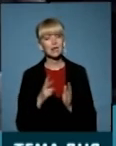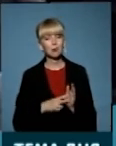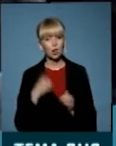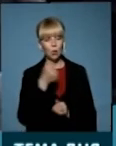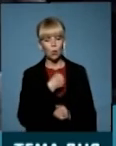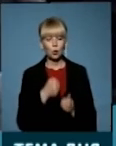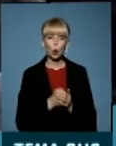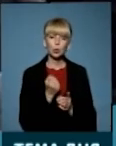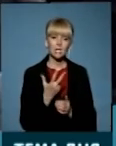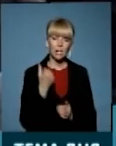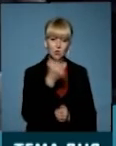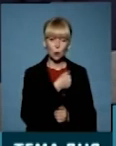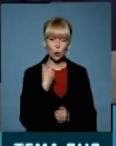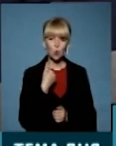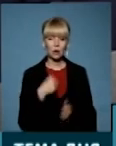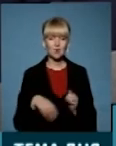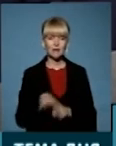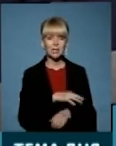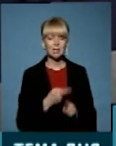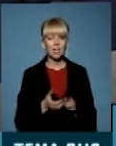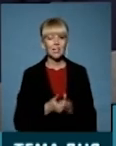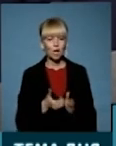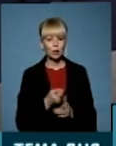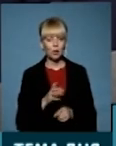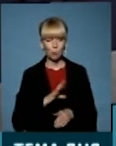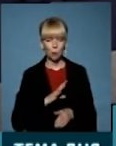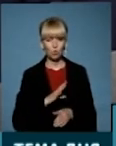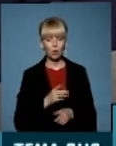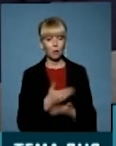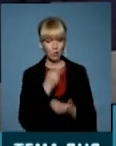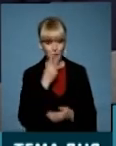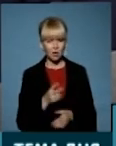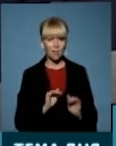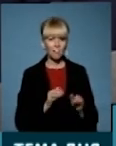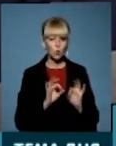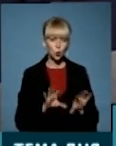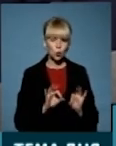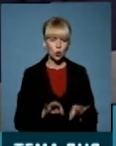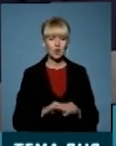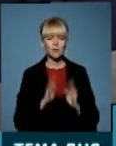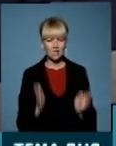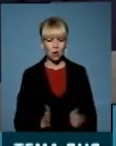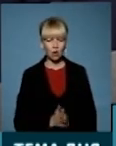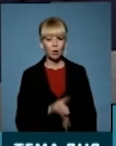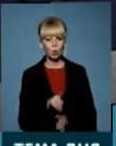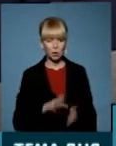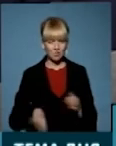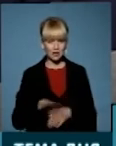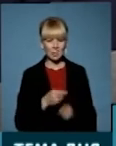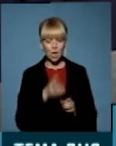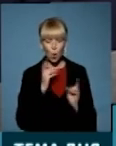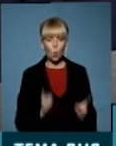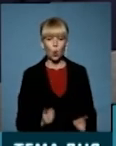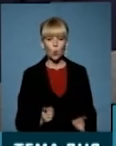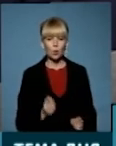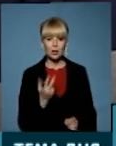тобто до 13-го року, всі ці недоліки, які були, які ми бачили в сюжетах загалом, вони всі за цей короткий